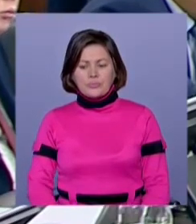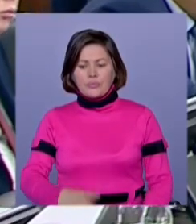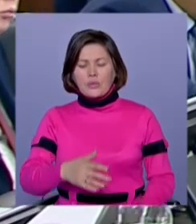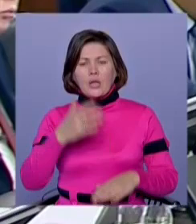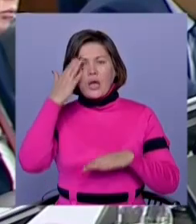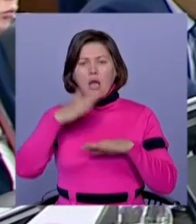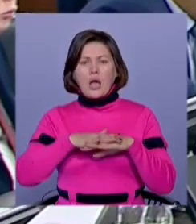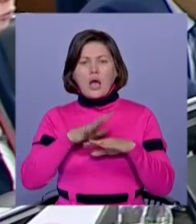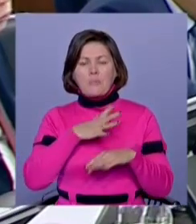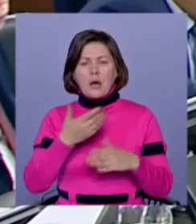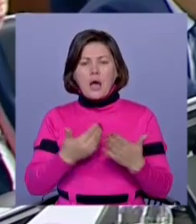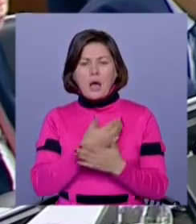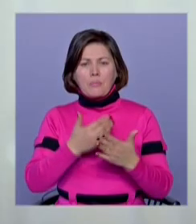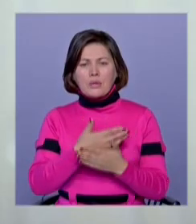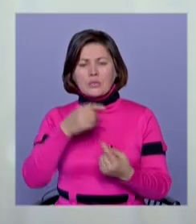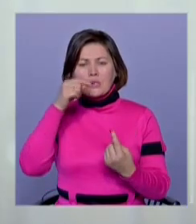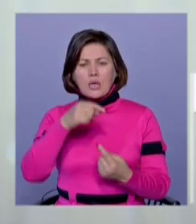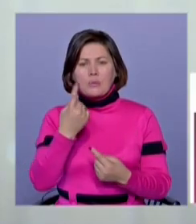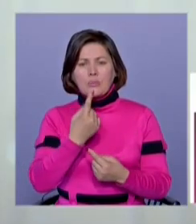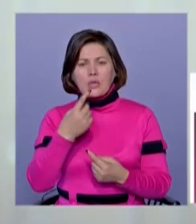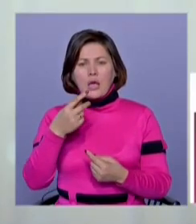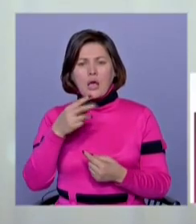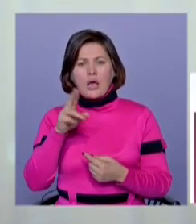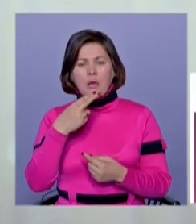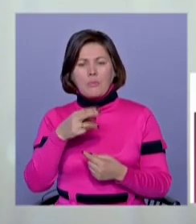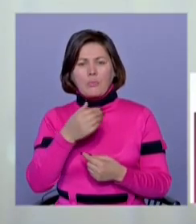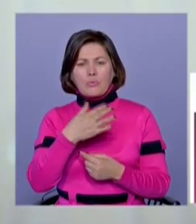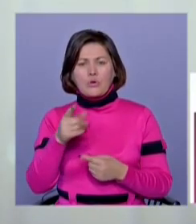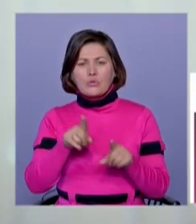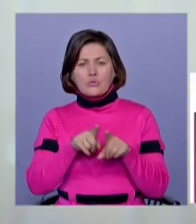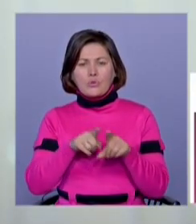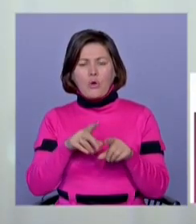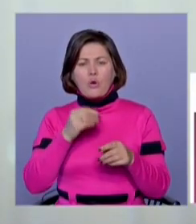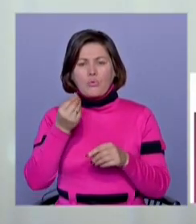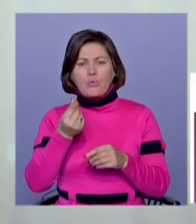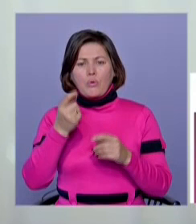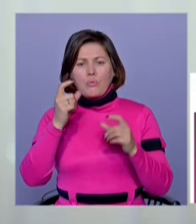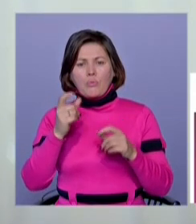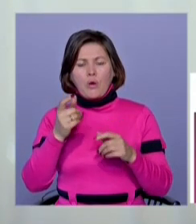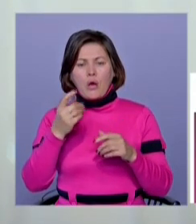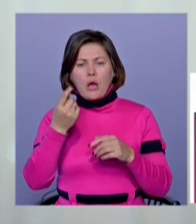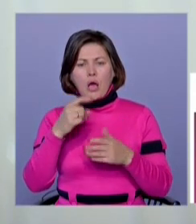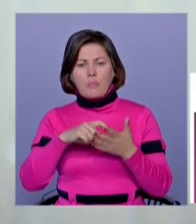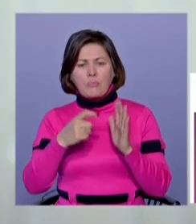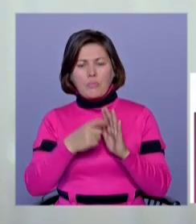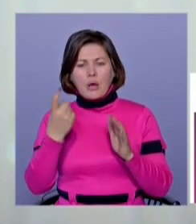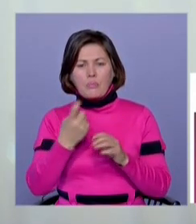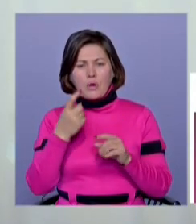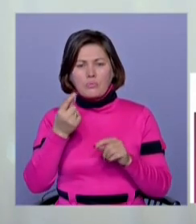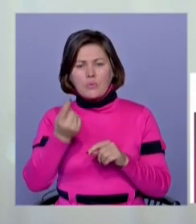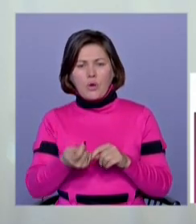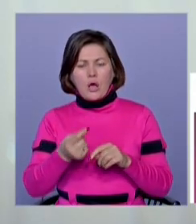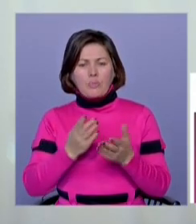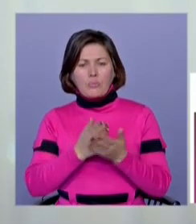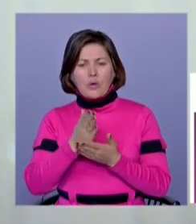Әкімдіктің ақпаратына сай, осы жылдың 1 желтоқсанына дейін мына бағаларды төмендету жоспарланып отыр. Пәтер иелерінің кооперативі